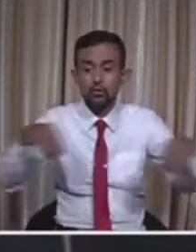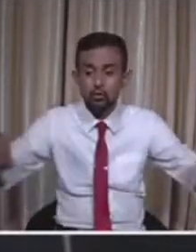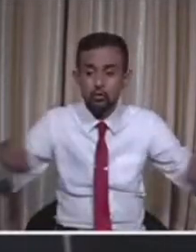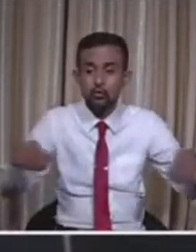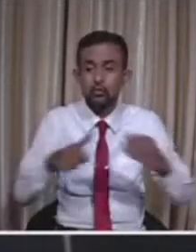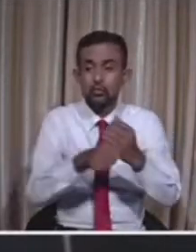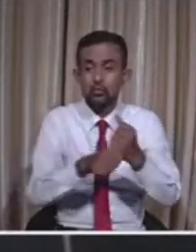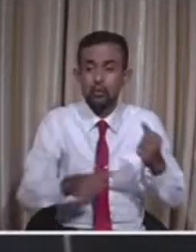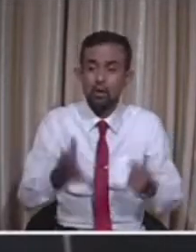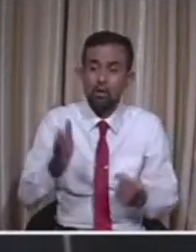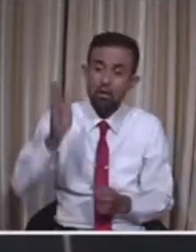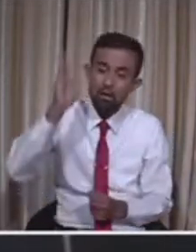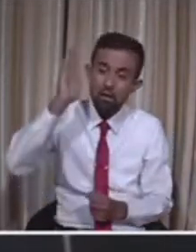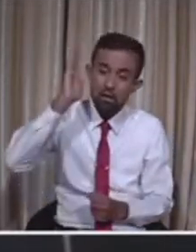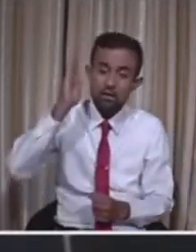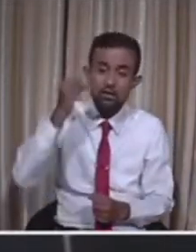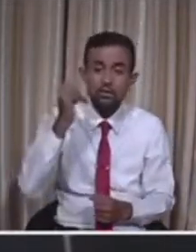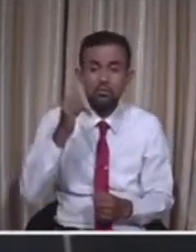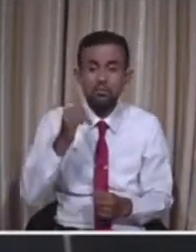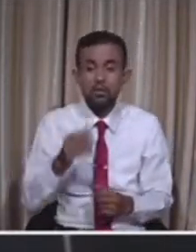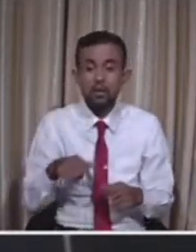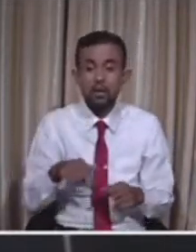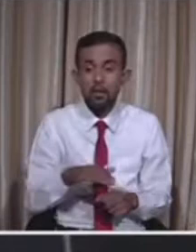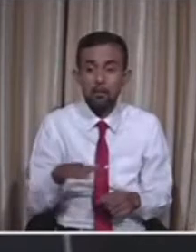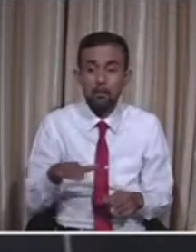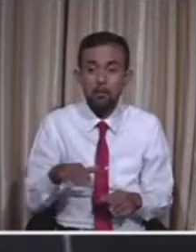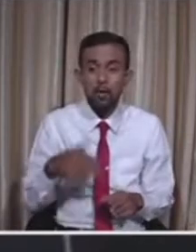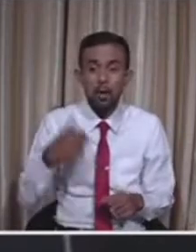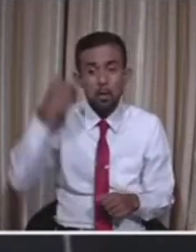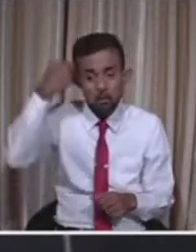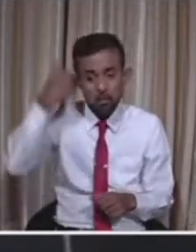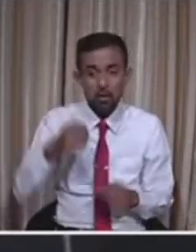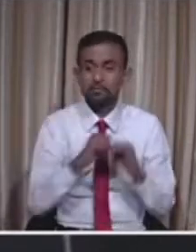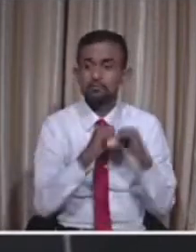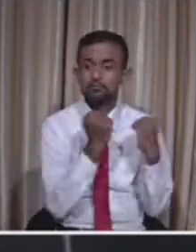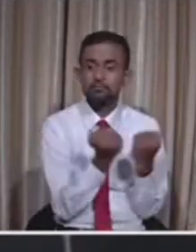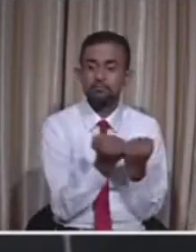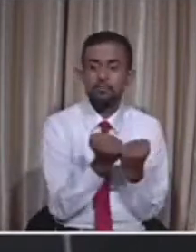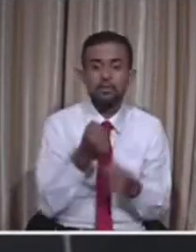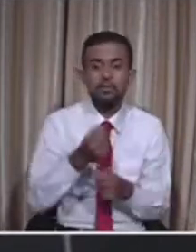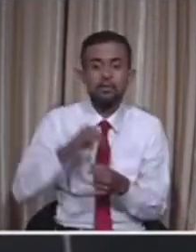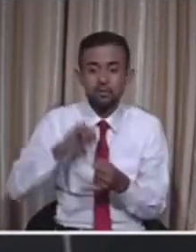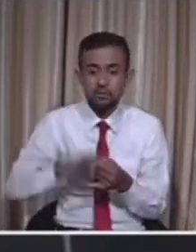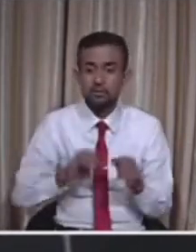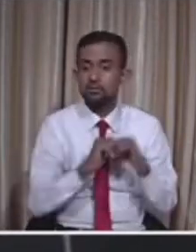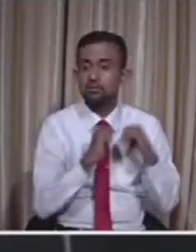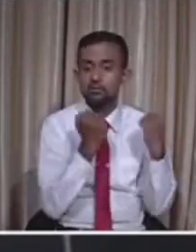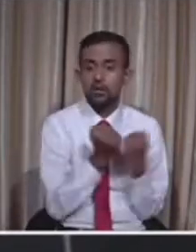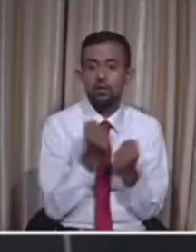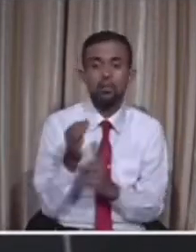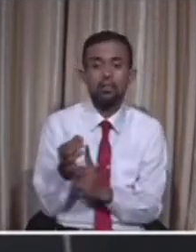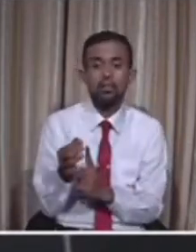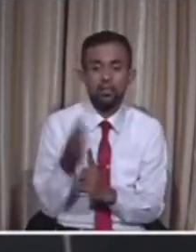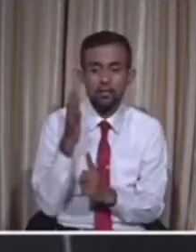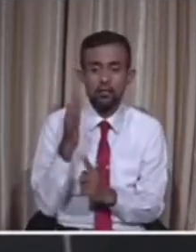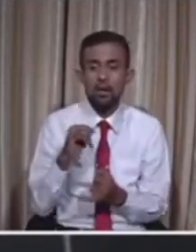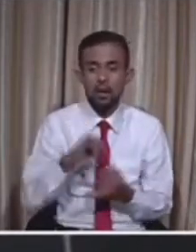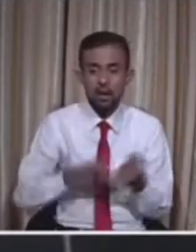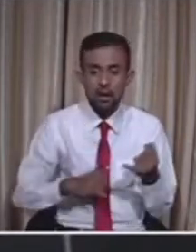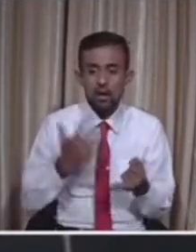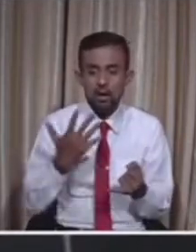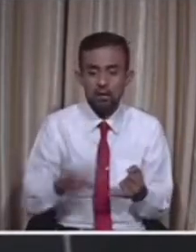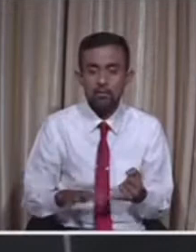karapu etam mitaka bimmattame maranaadhara samithiya grama sangwardhana samithiye sabhapathiwarya vela lekamwarya